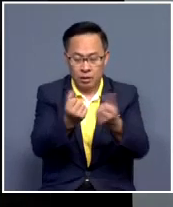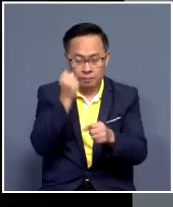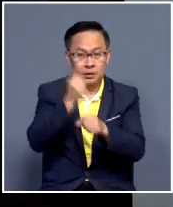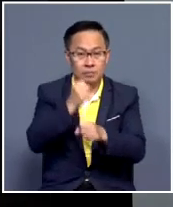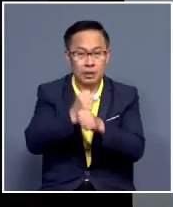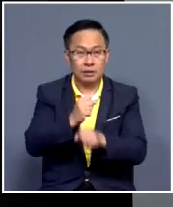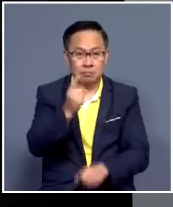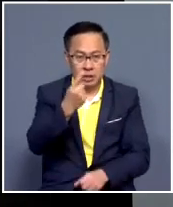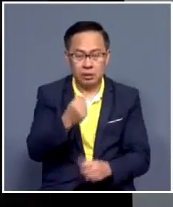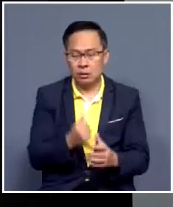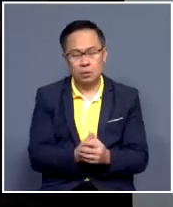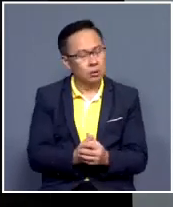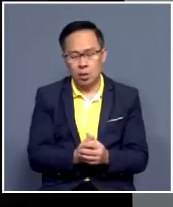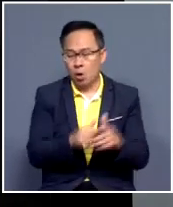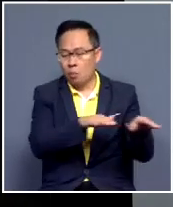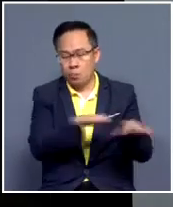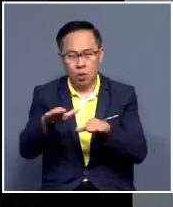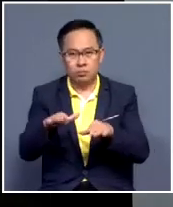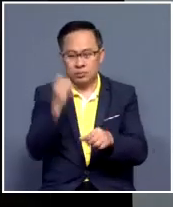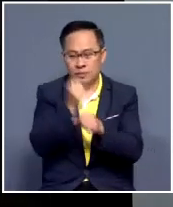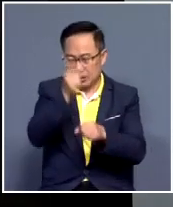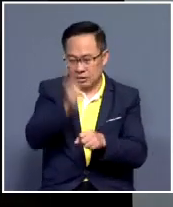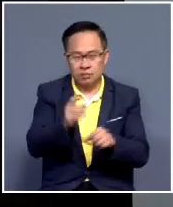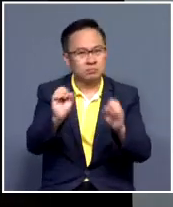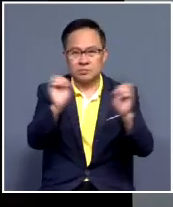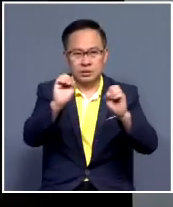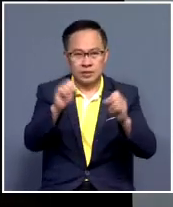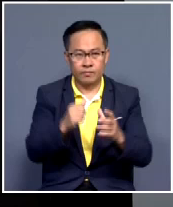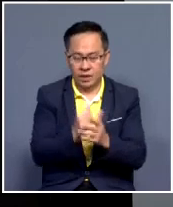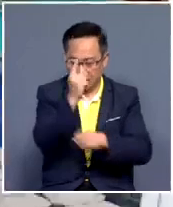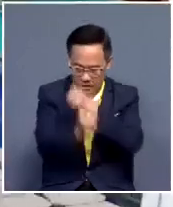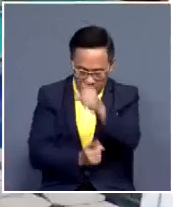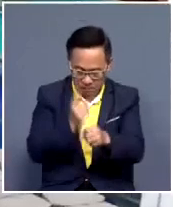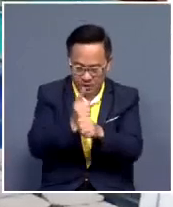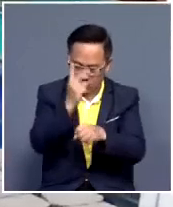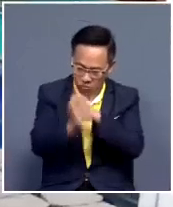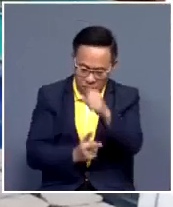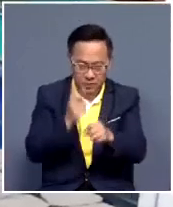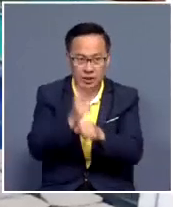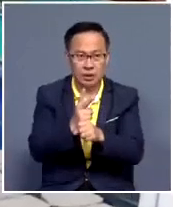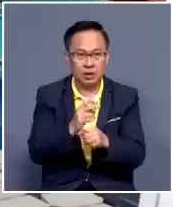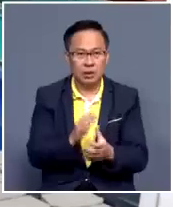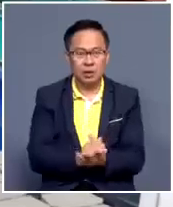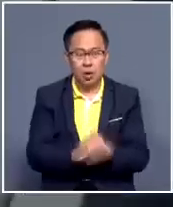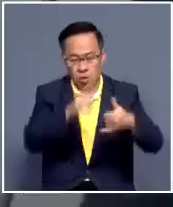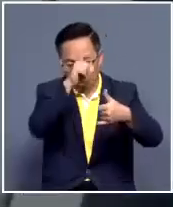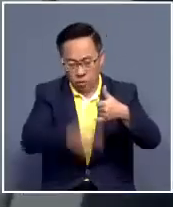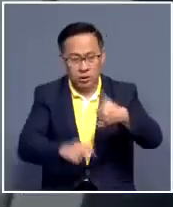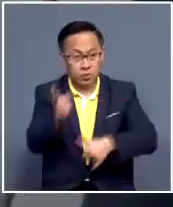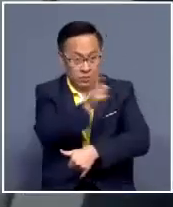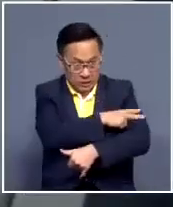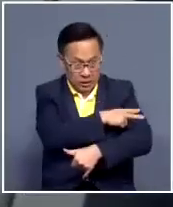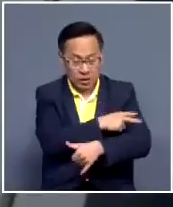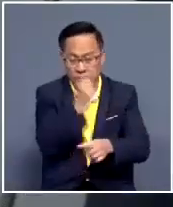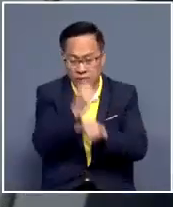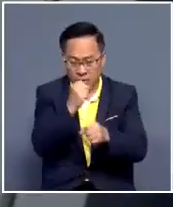นี่ยผมเชื่อว่าไม่มีสักบริษัทเดียวเลยนะที่ภายใน1ปีแรกหรือ2ปีแรกเนี่ยบุคลากรเหล่านี้เนี่ย